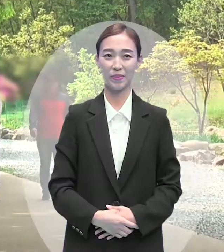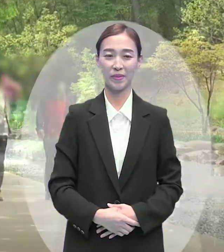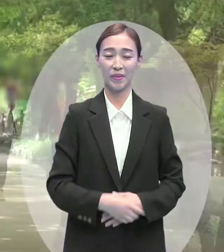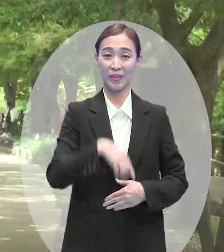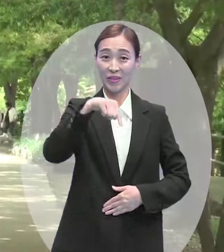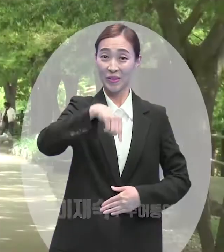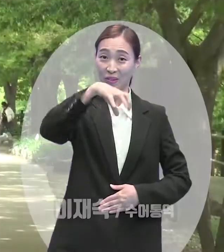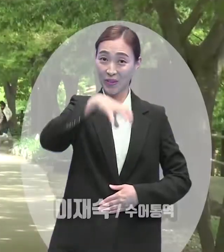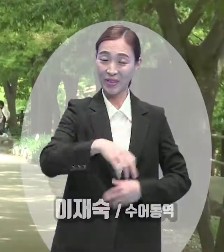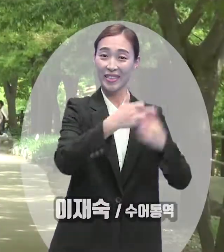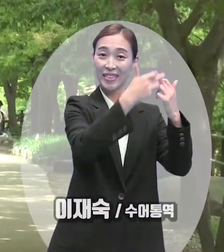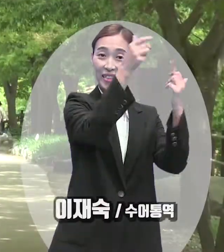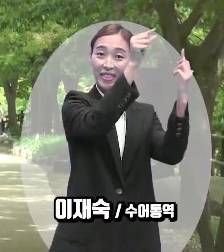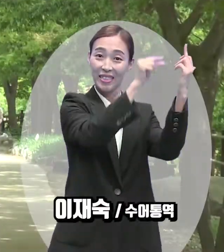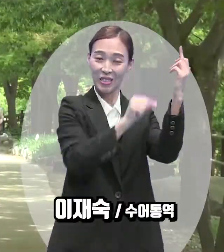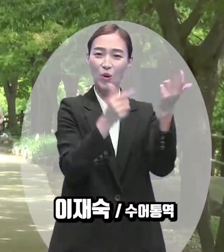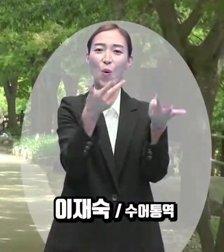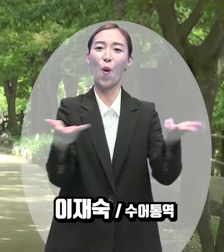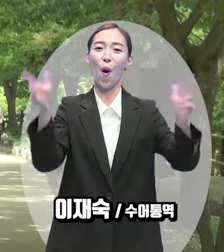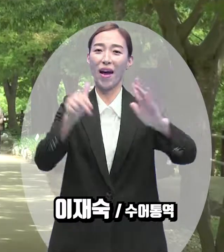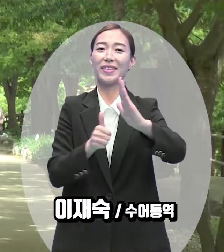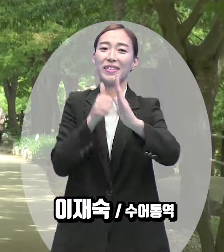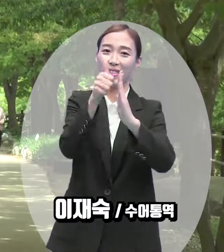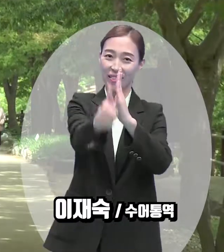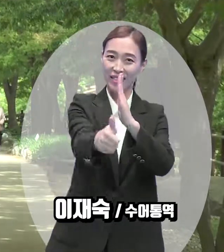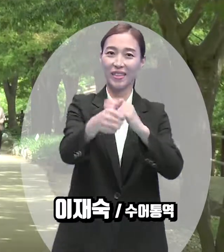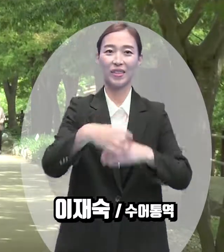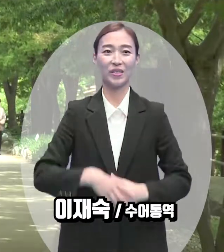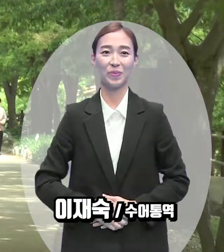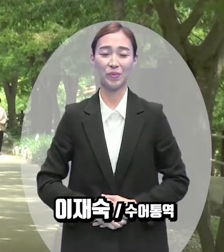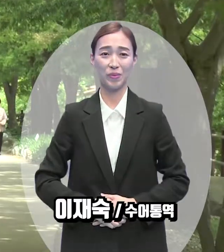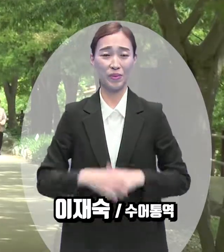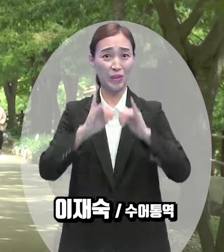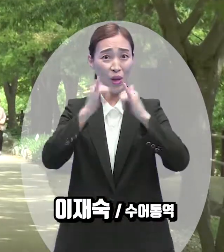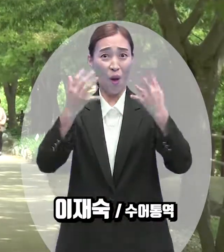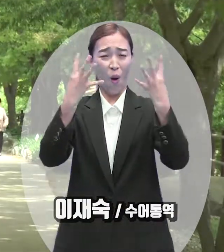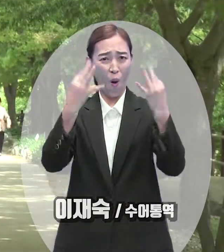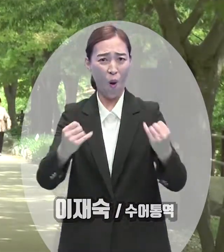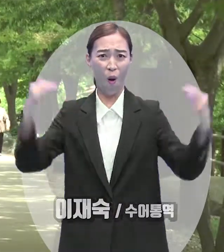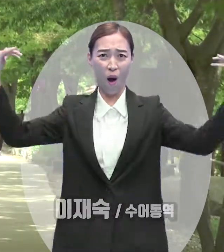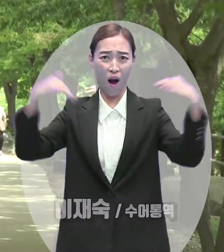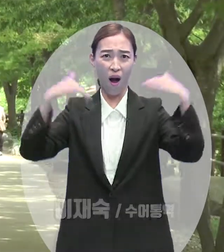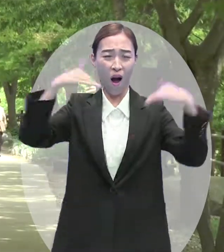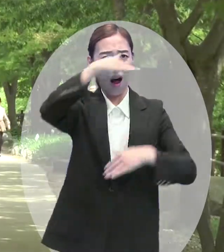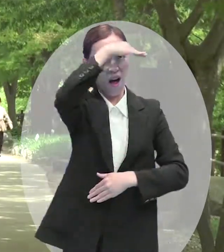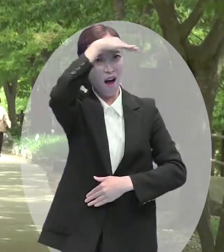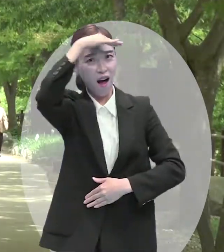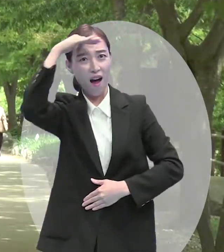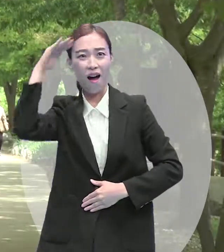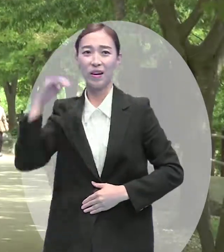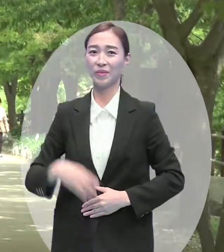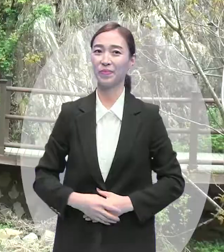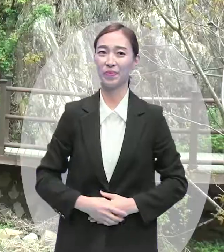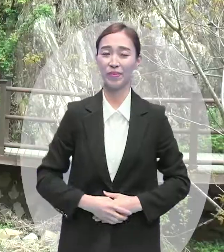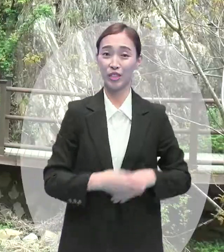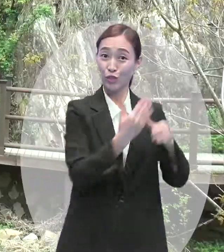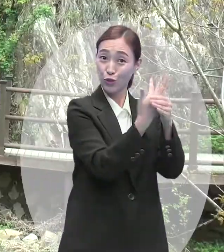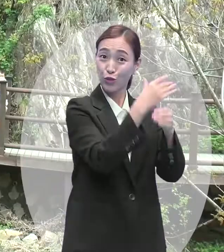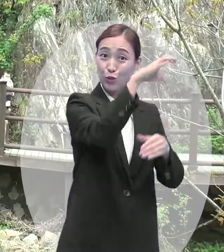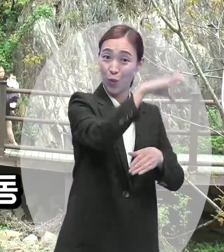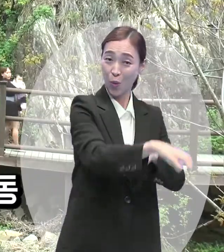지금 이곳은 대전 스톰골 공원 입구인데요. 언제나 많은 시민들이 즐겨 찾고 있습니다.